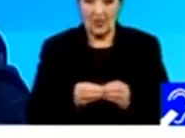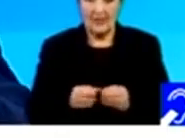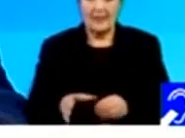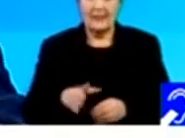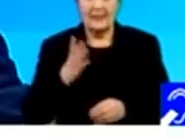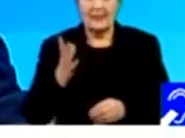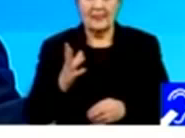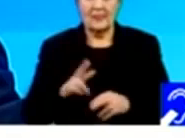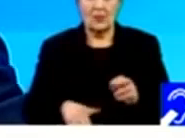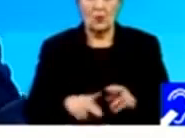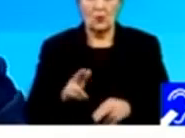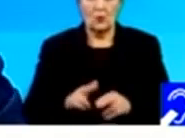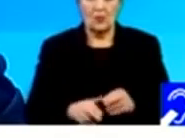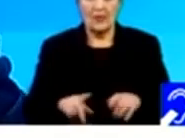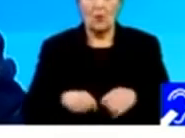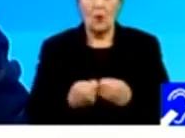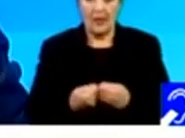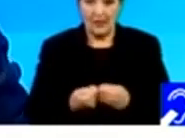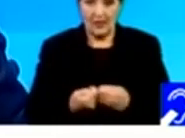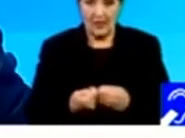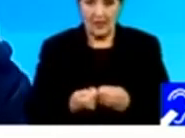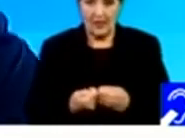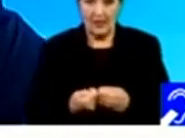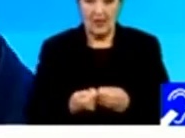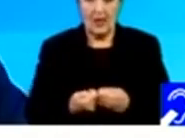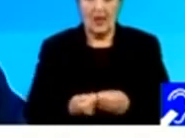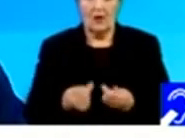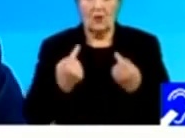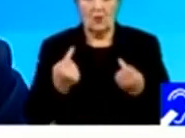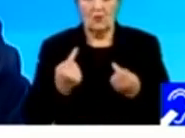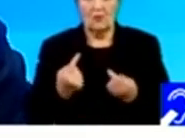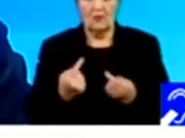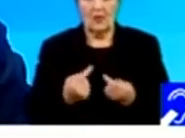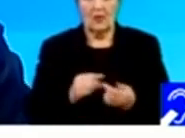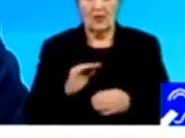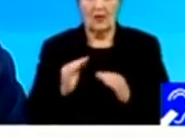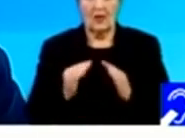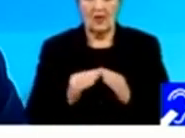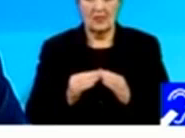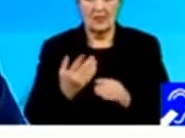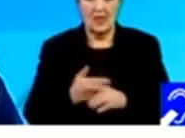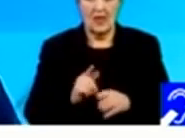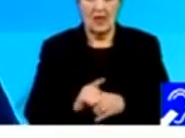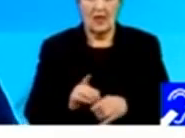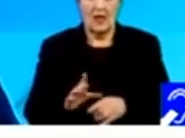sunt construite cu încălcări foarte, foarte grave. Mafia imobiliară, a